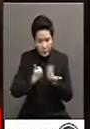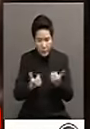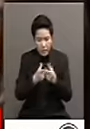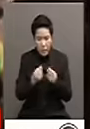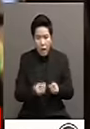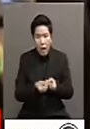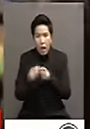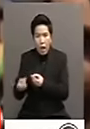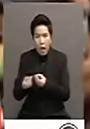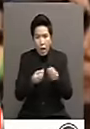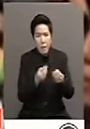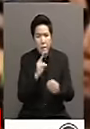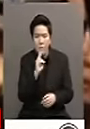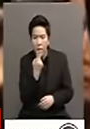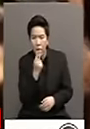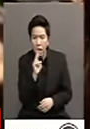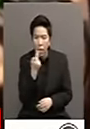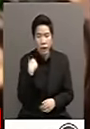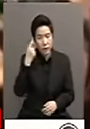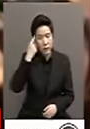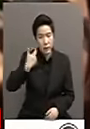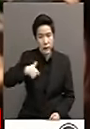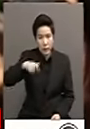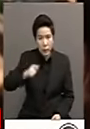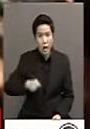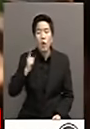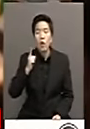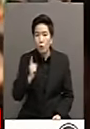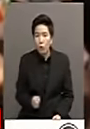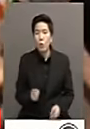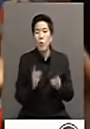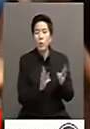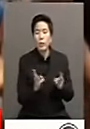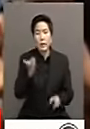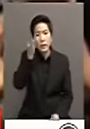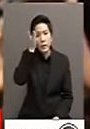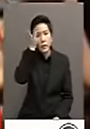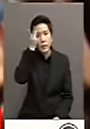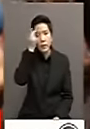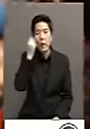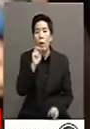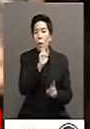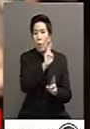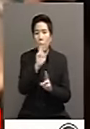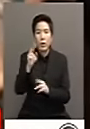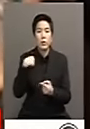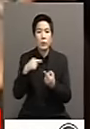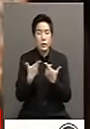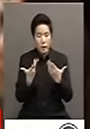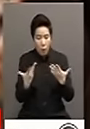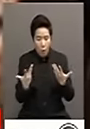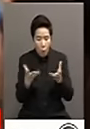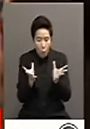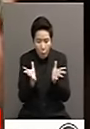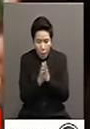ทอดมีการเปลี่ยนแปลงไปหลายครั้งศาลก็เลยต้องใช้วิจารณญาณด้วยความระมัดระวังแล้วก็ไปประกอบกับ